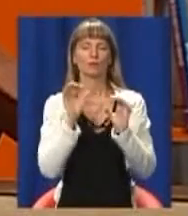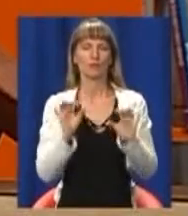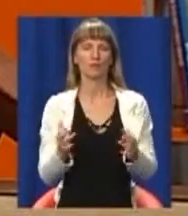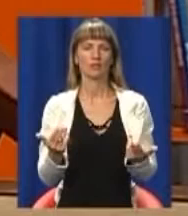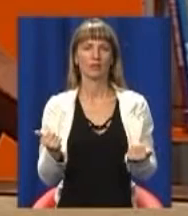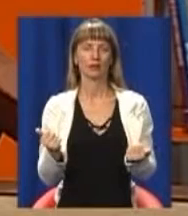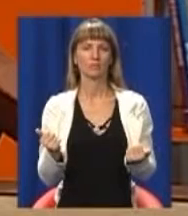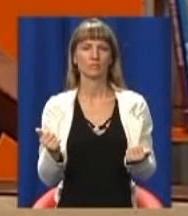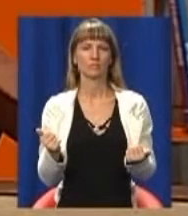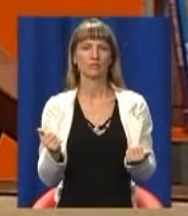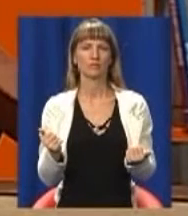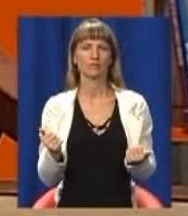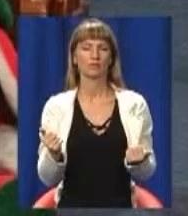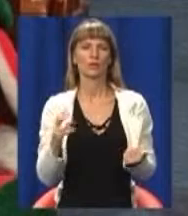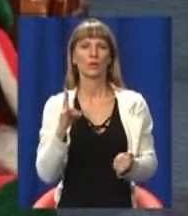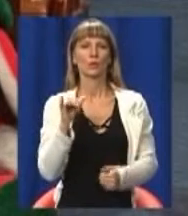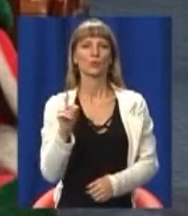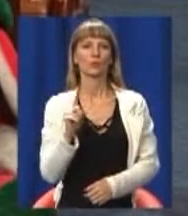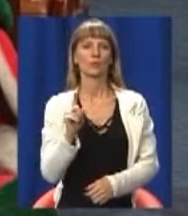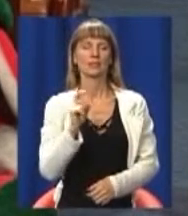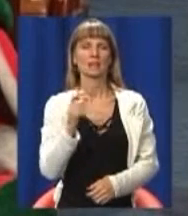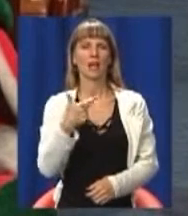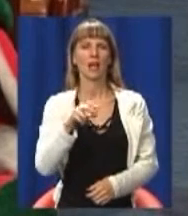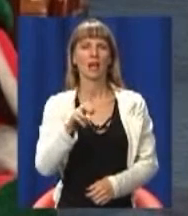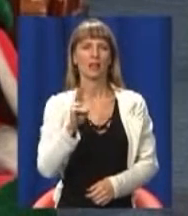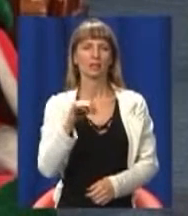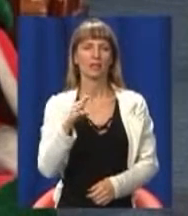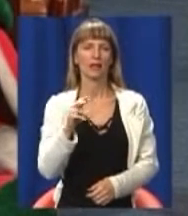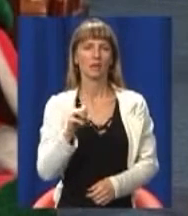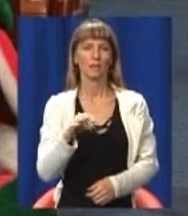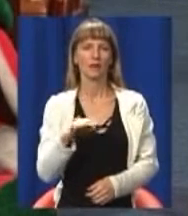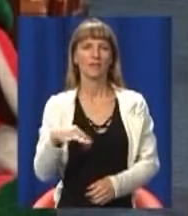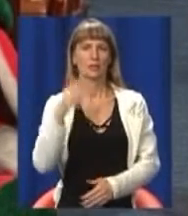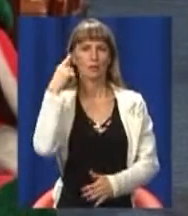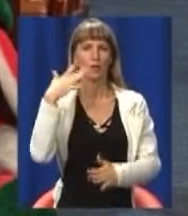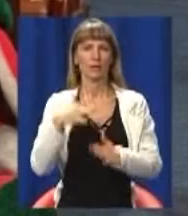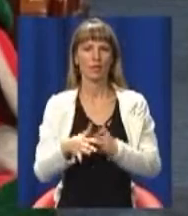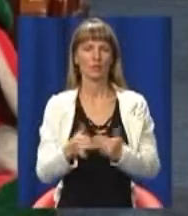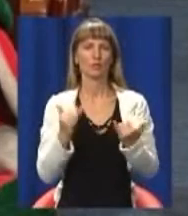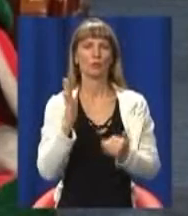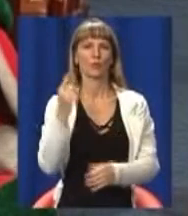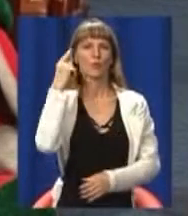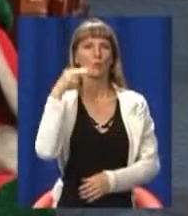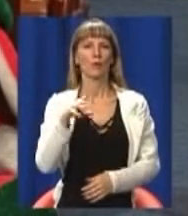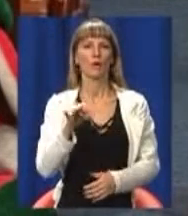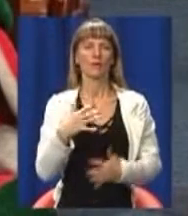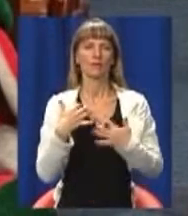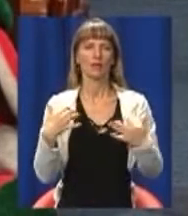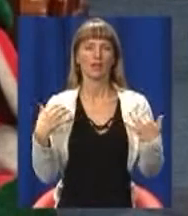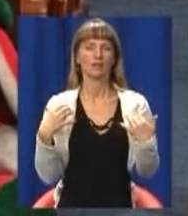так? Так. Так. Ну що, з галактиками все зрозуміло. Зараз будемо дізнаватися про тваринок